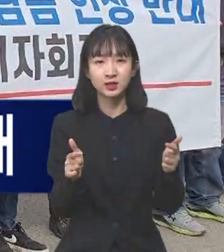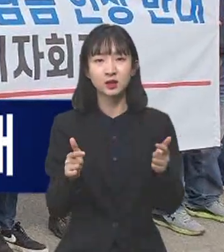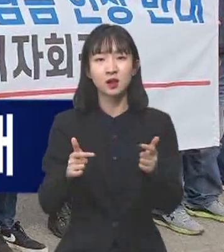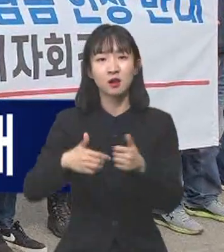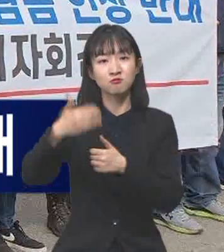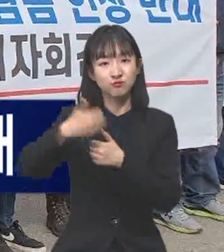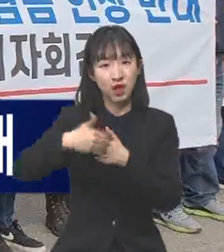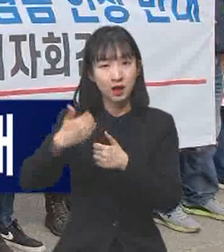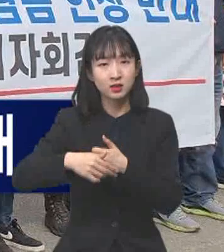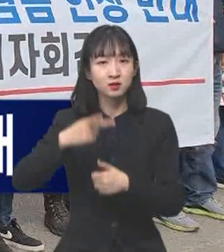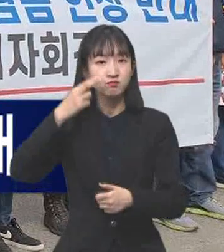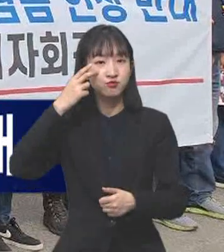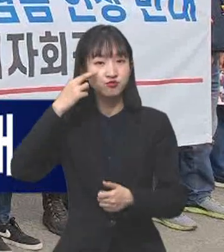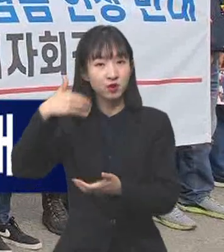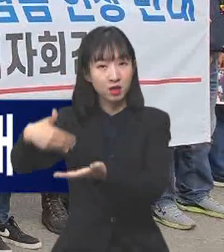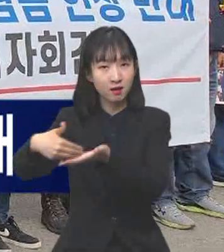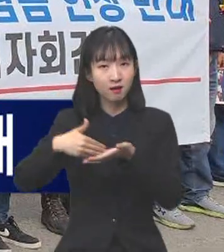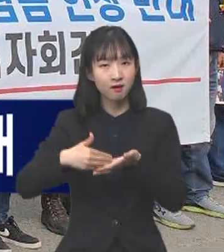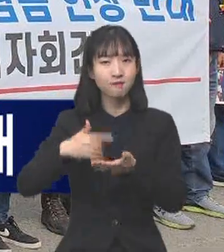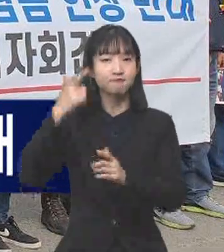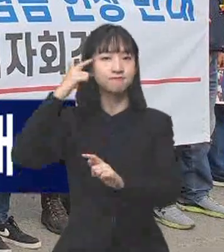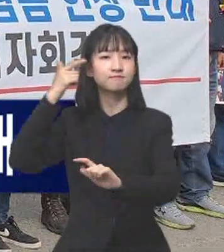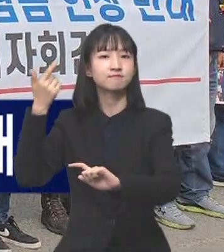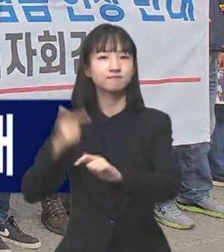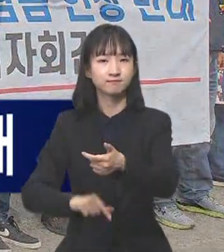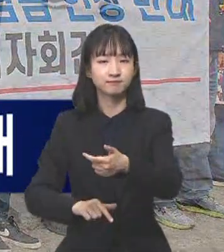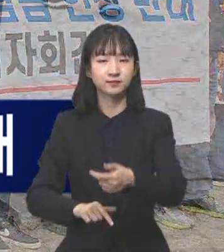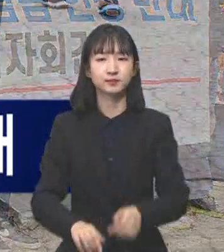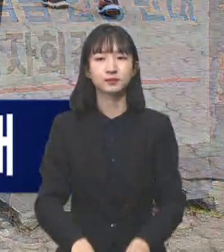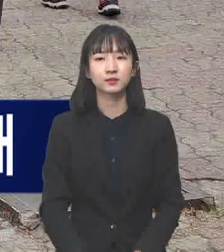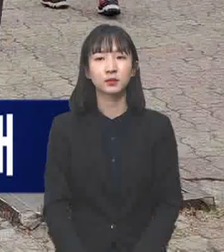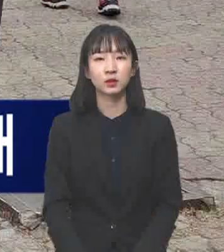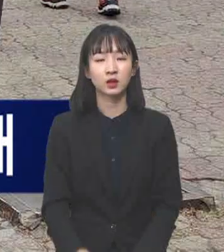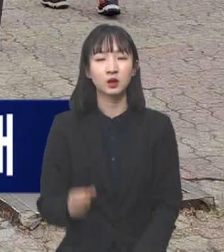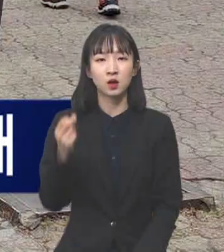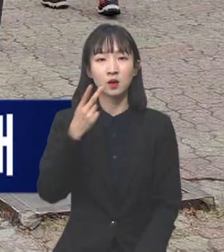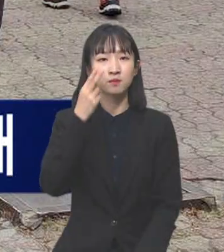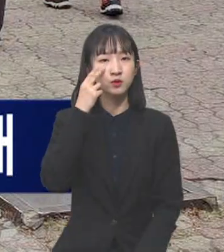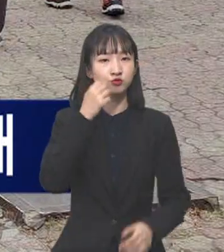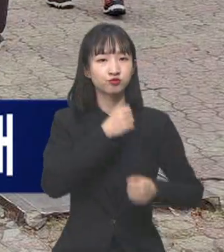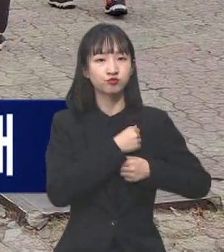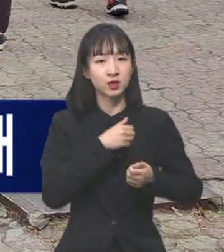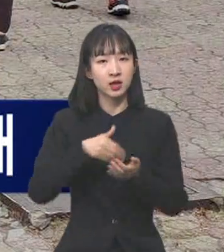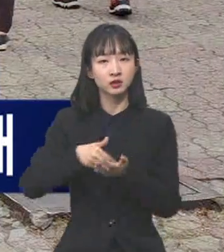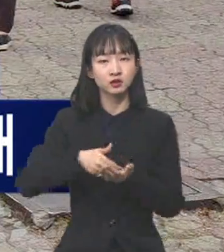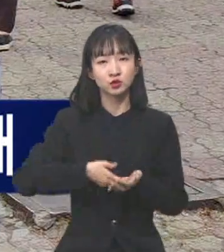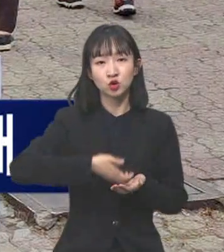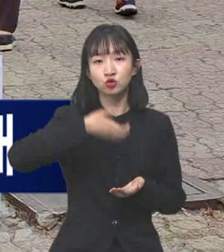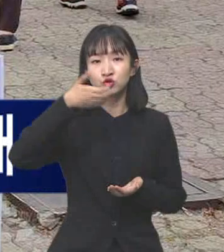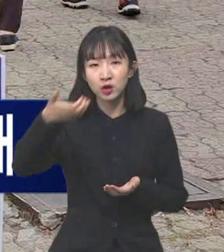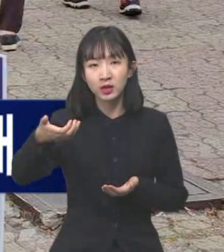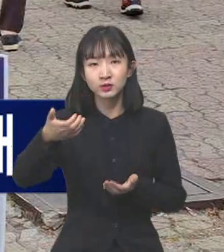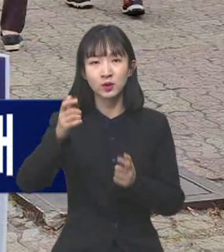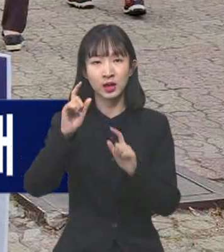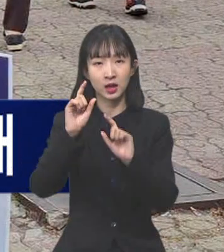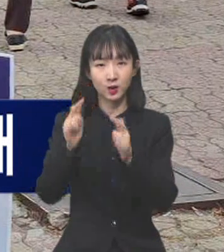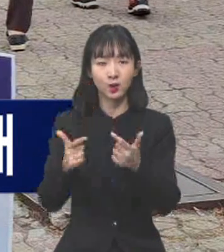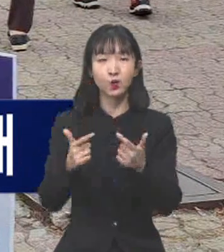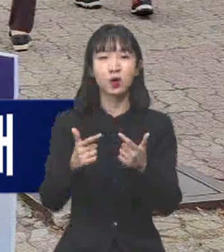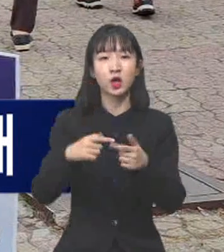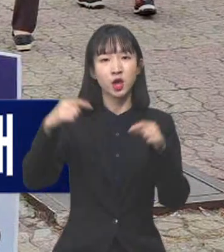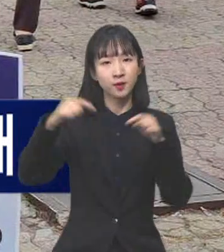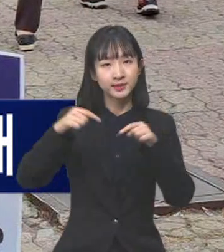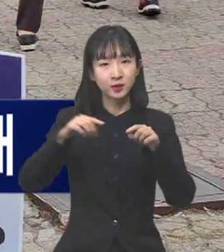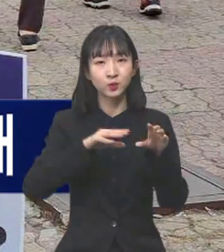불법적 인 요구를 단호히 반대한다 고 밝혔습니다 이어 미군철수 압력에도 굴하지 않고 바위에 분담 협상 중단과